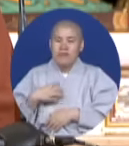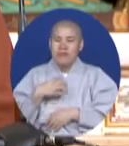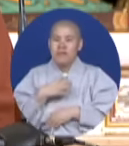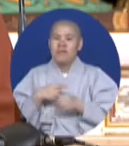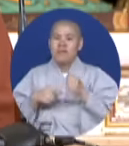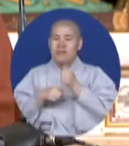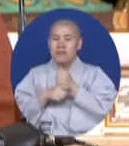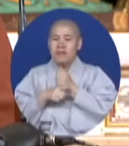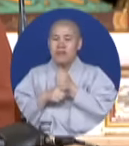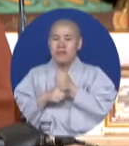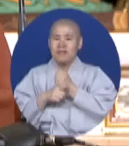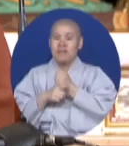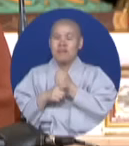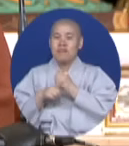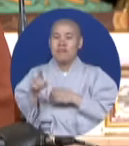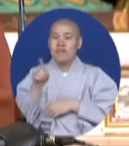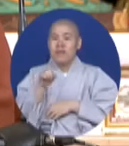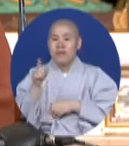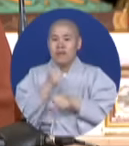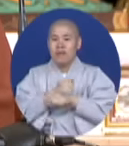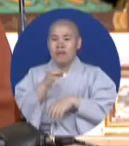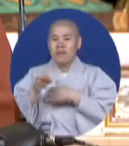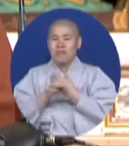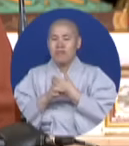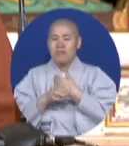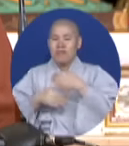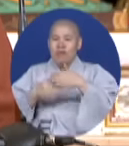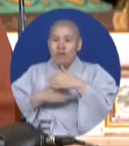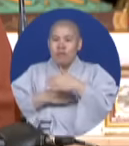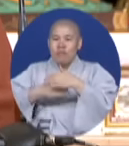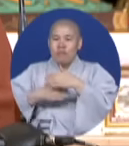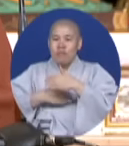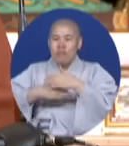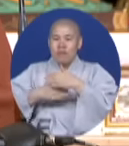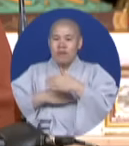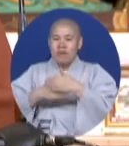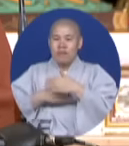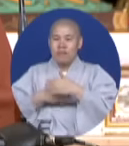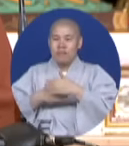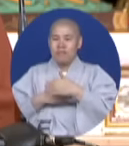근심 걱정이라는 게 뭐냐면 두려움입니다. 두려움.